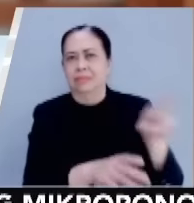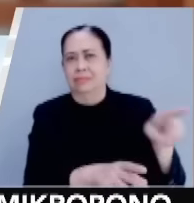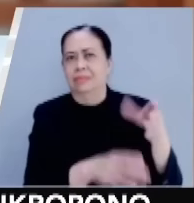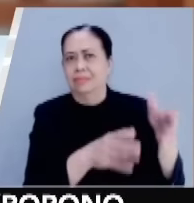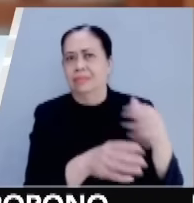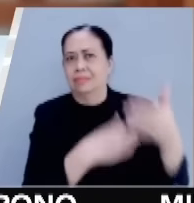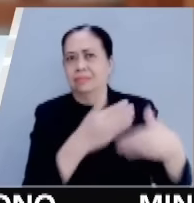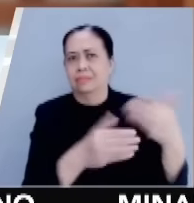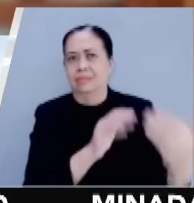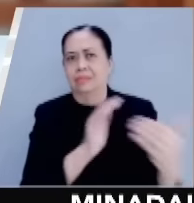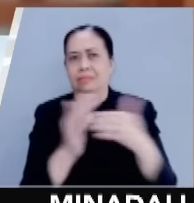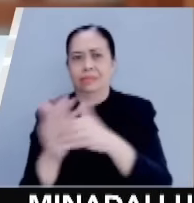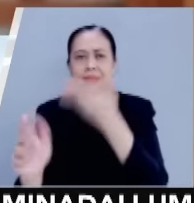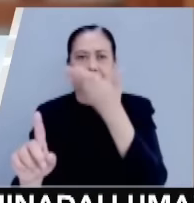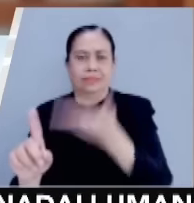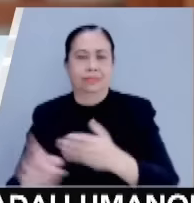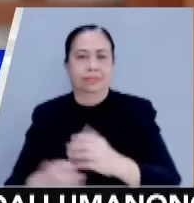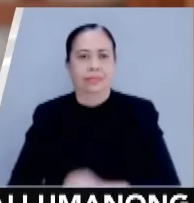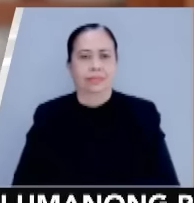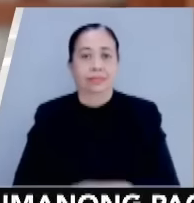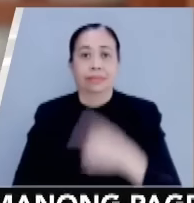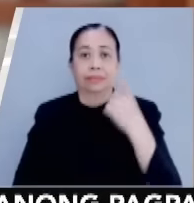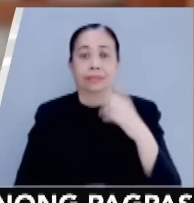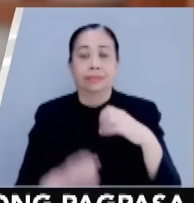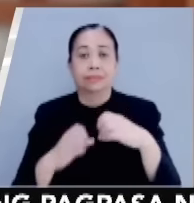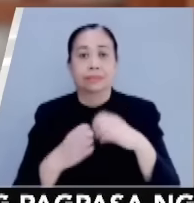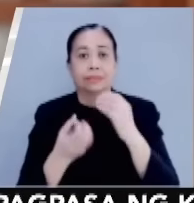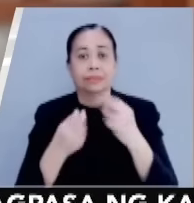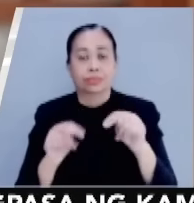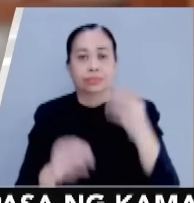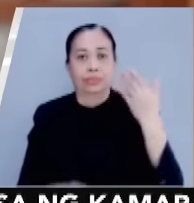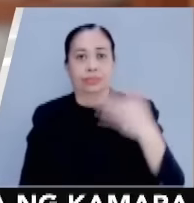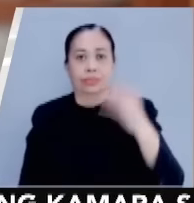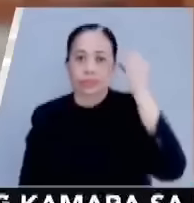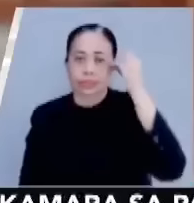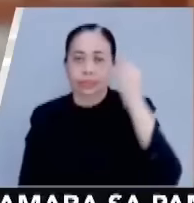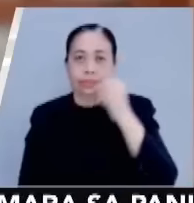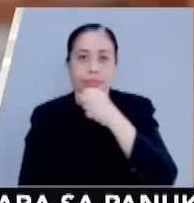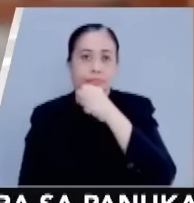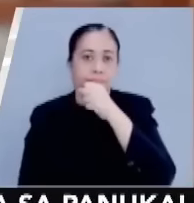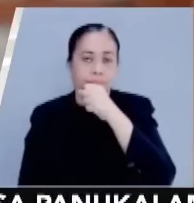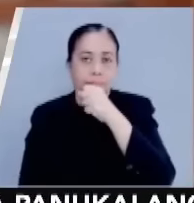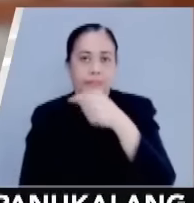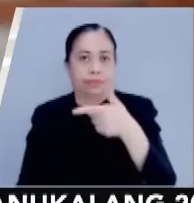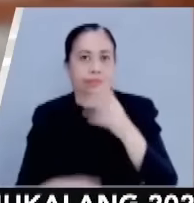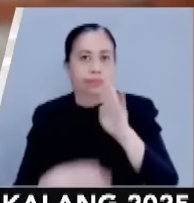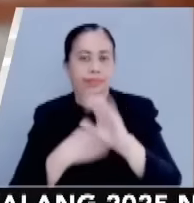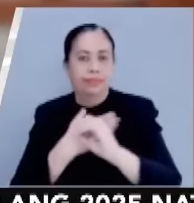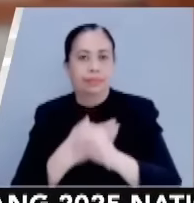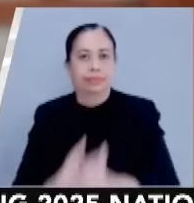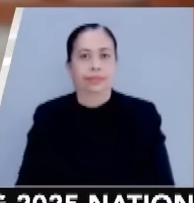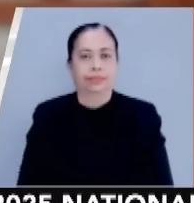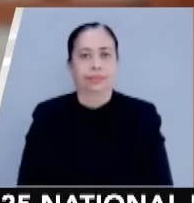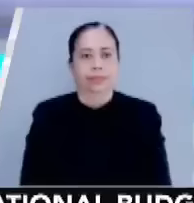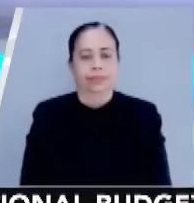sa kanya. Para sa GMA Integrated News, Oscar Oida, Nakatutok, 24 Oras.